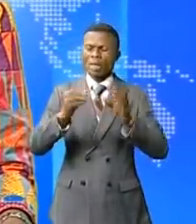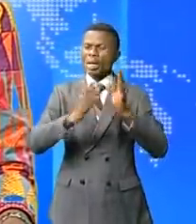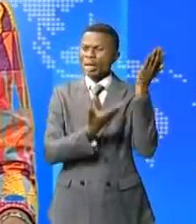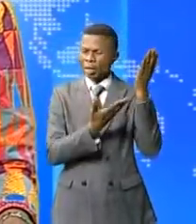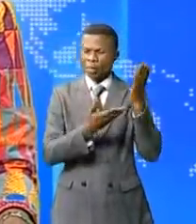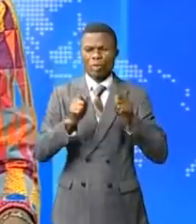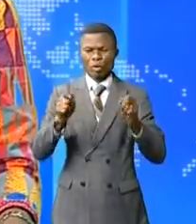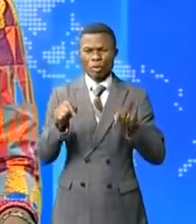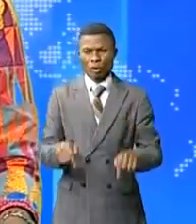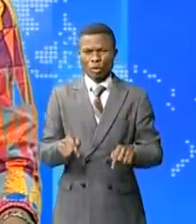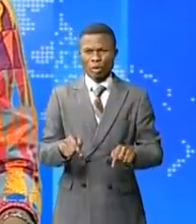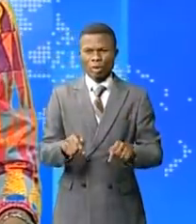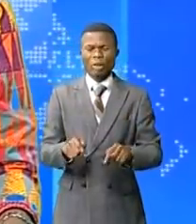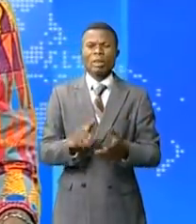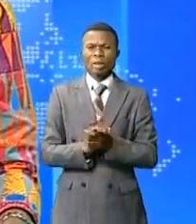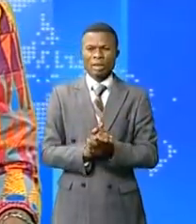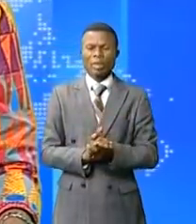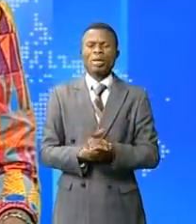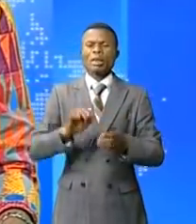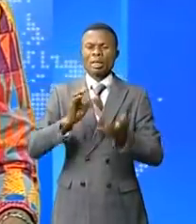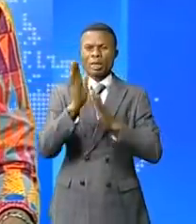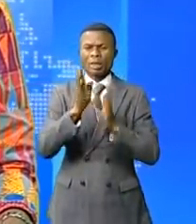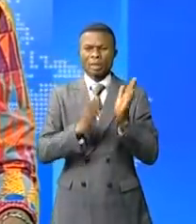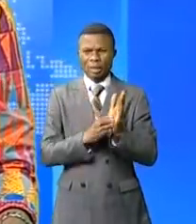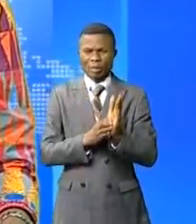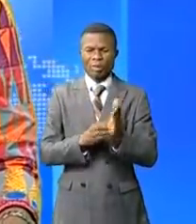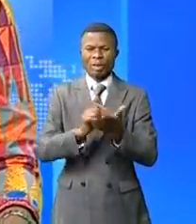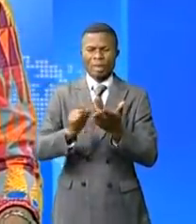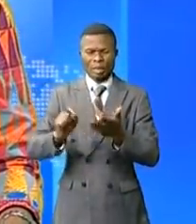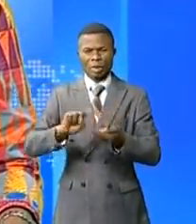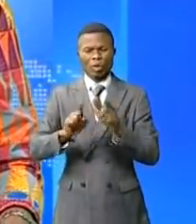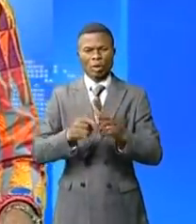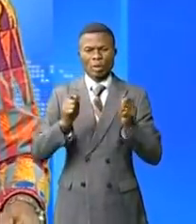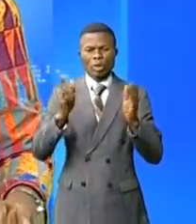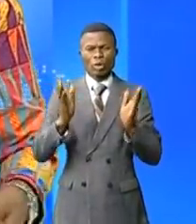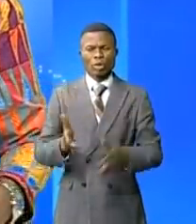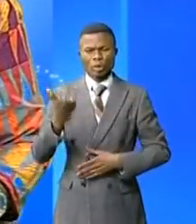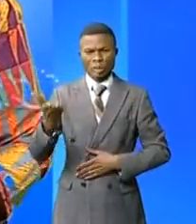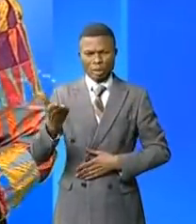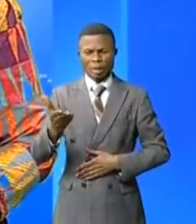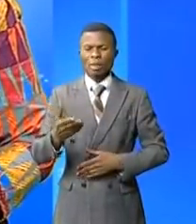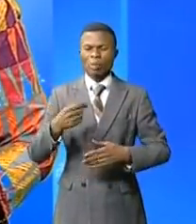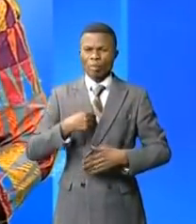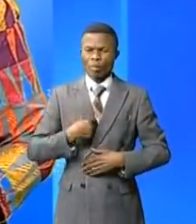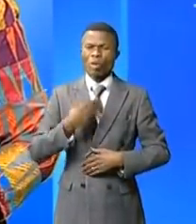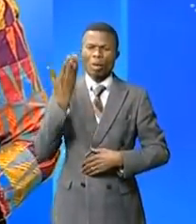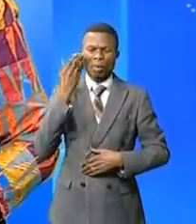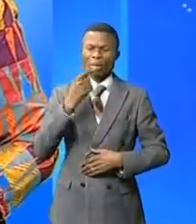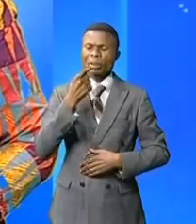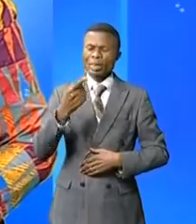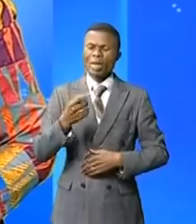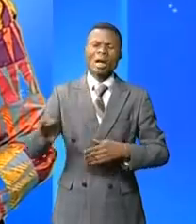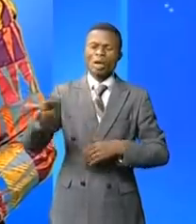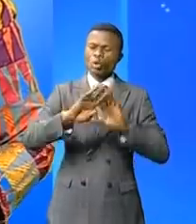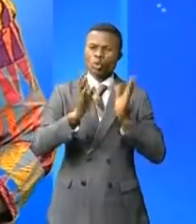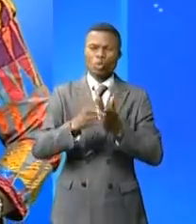l'essentiel de l'actualité dans ce journal des 19h, écrit par Emmanuel Commissaire. Nono Mansekou et